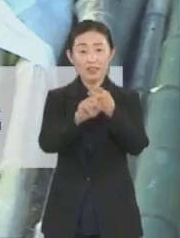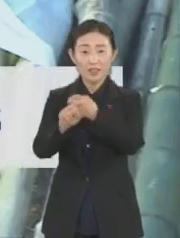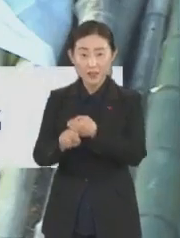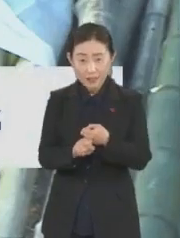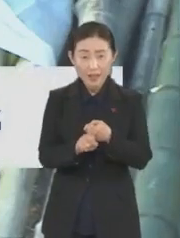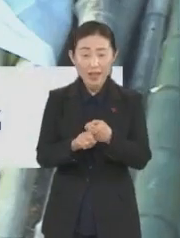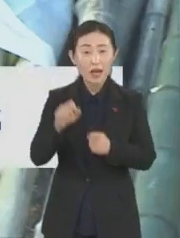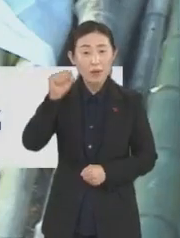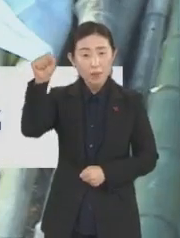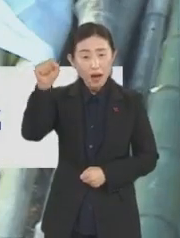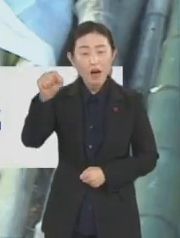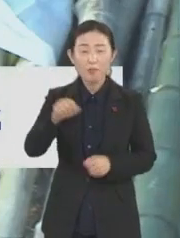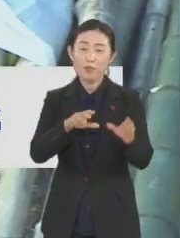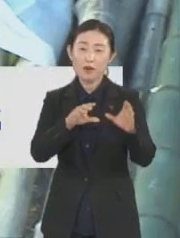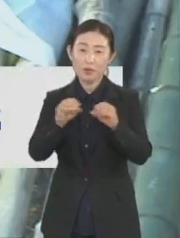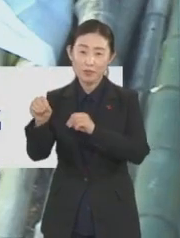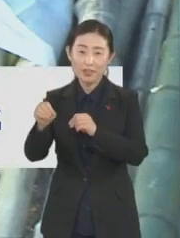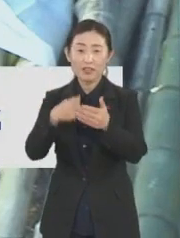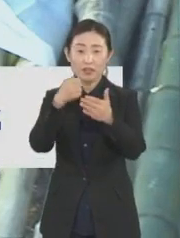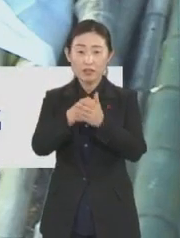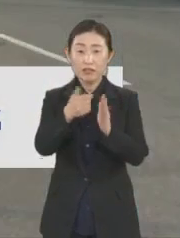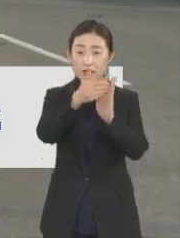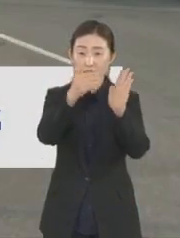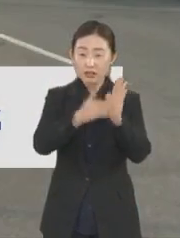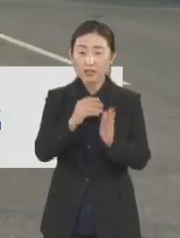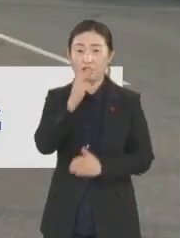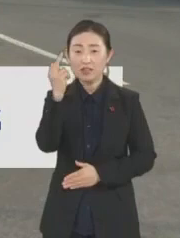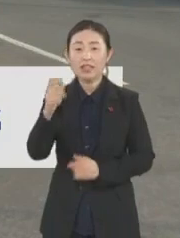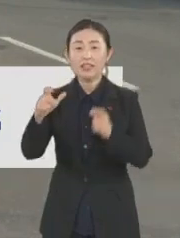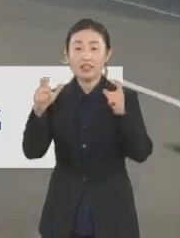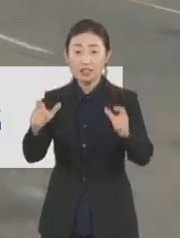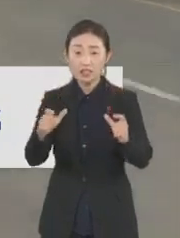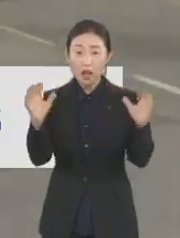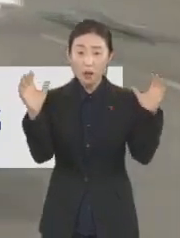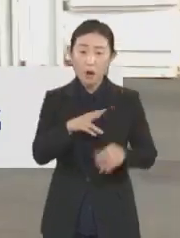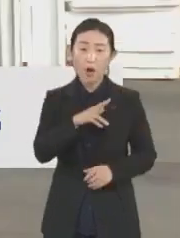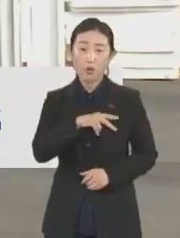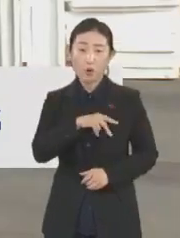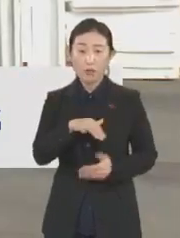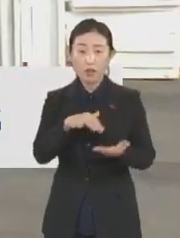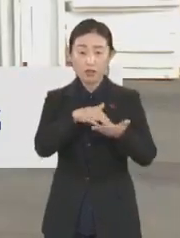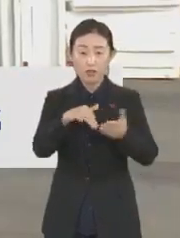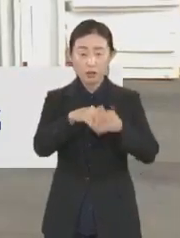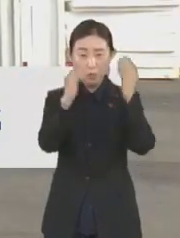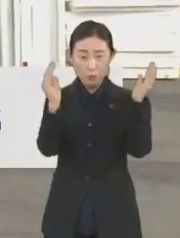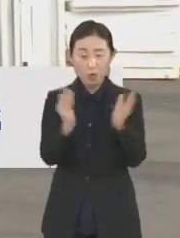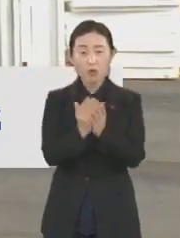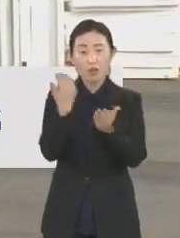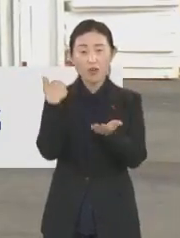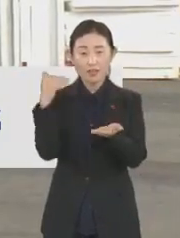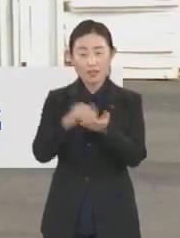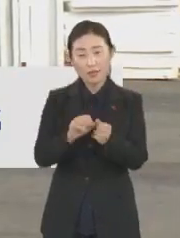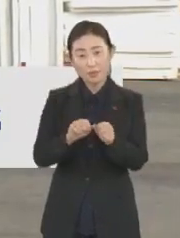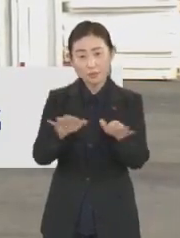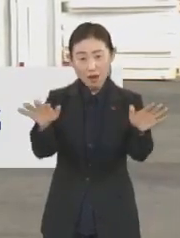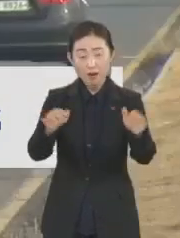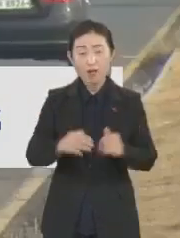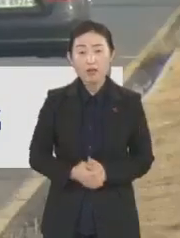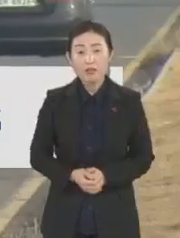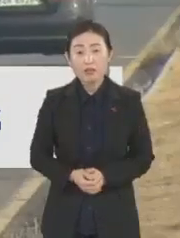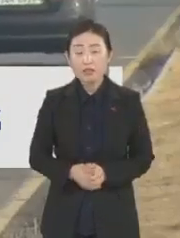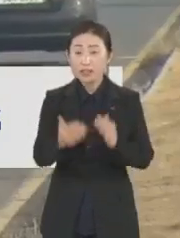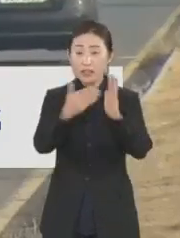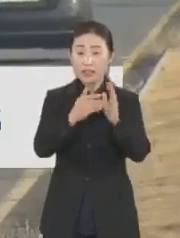화물연대본부의 파업철회 결정으로 당진과 서산시 등에 집결에 있던 조합원들이 모두 현장으로 돌아갔습니다